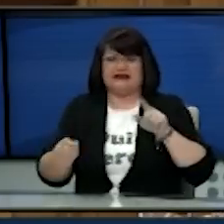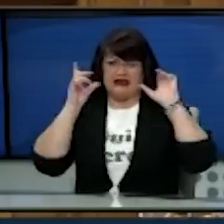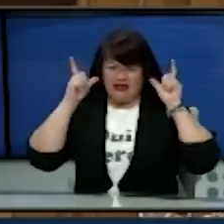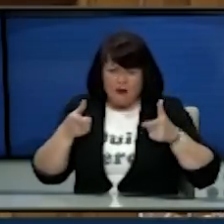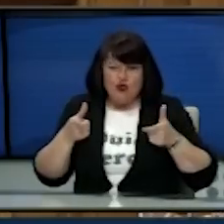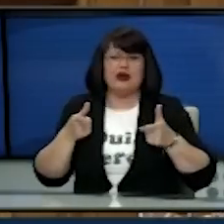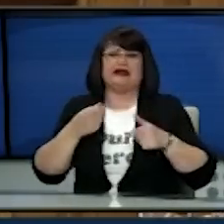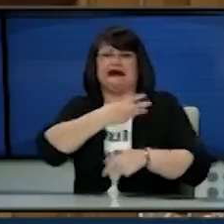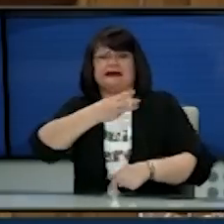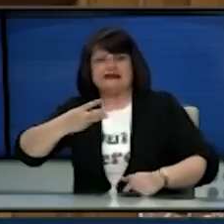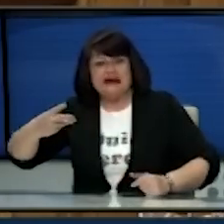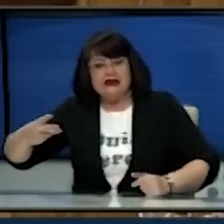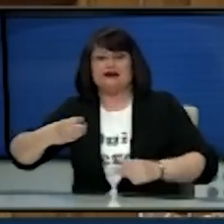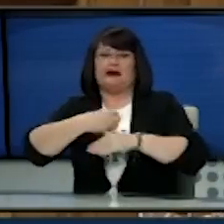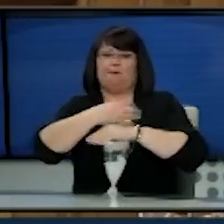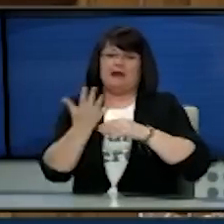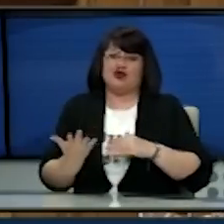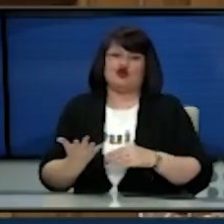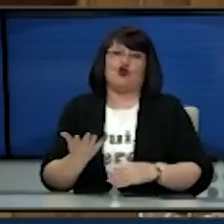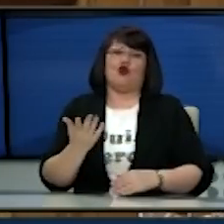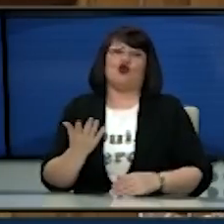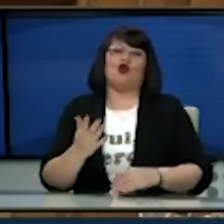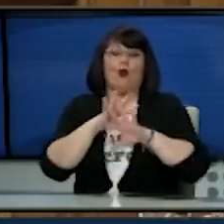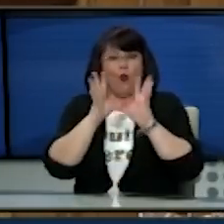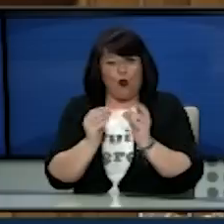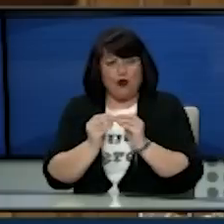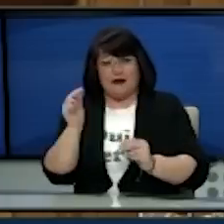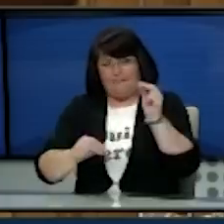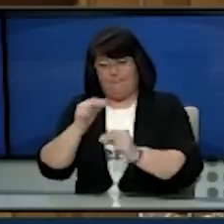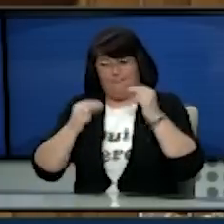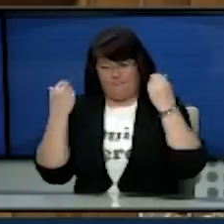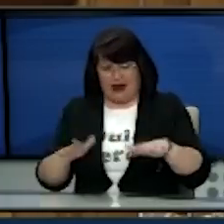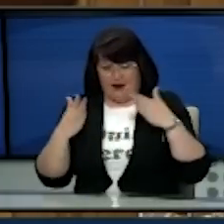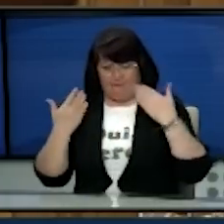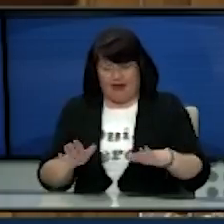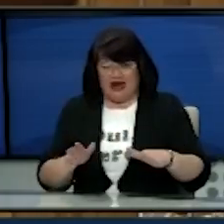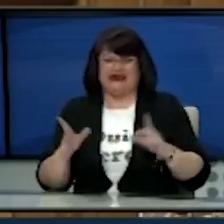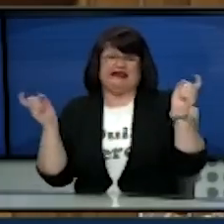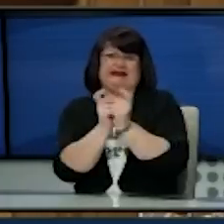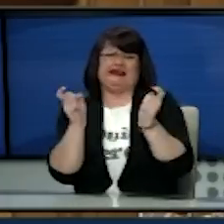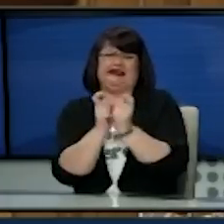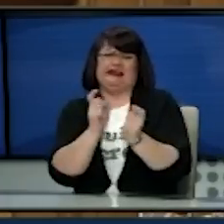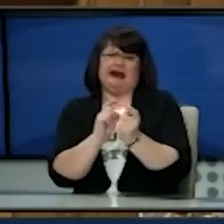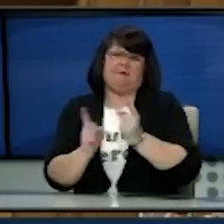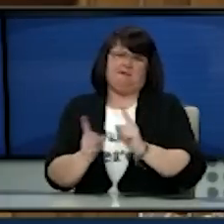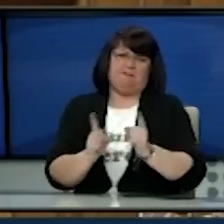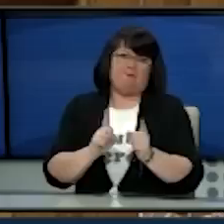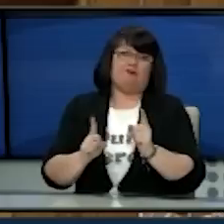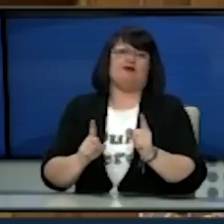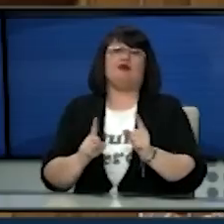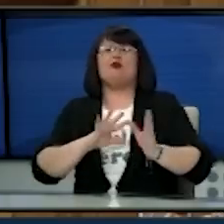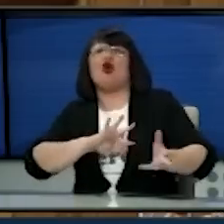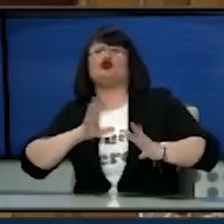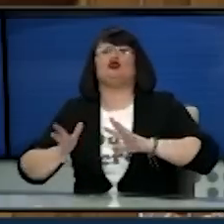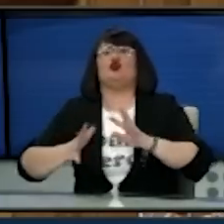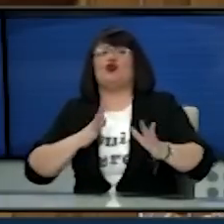Δημοκρατία, ΣΥΡΙΖΑ, ΠΑΣΟΚ, ΚΙΝΑΛ, ψηφίσατε, άσχετα αν τσακώνεστε για το πού και